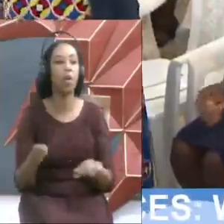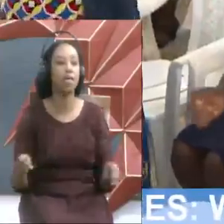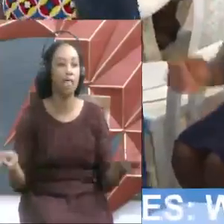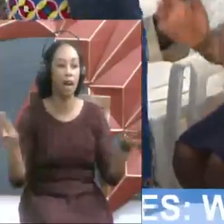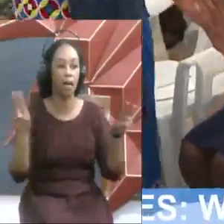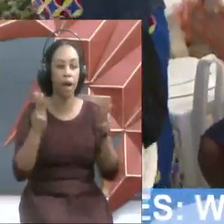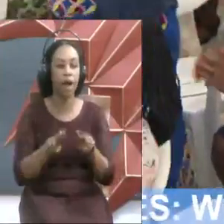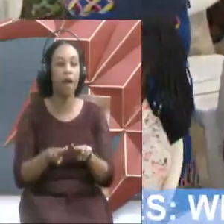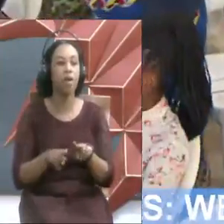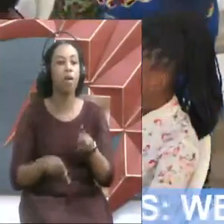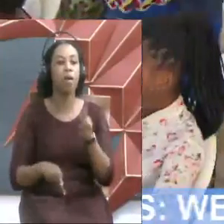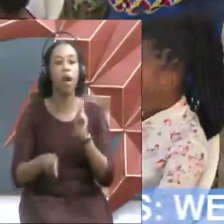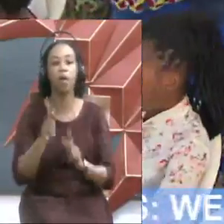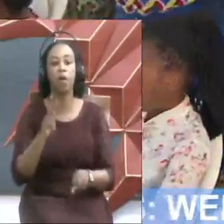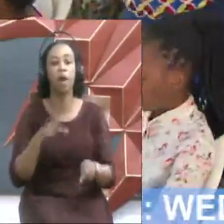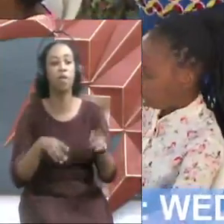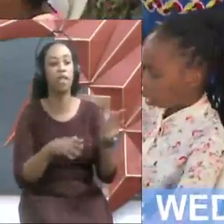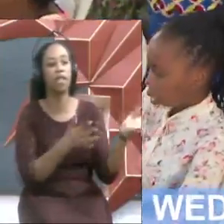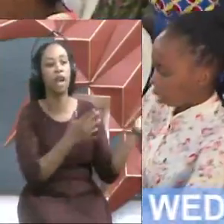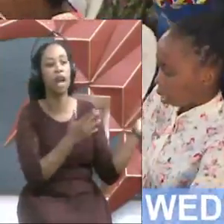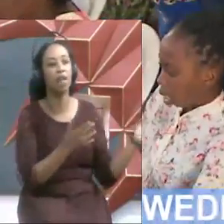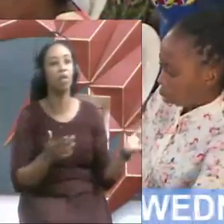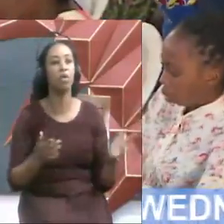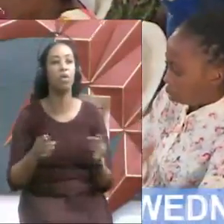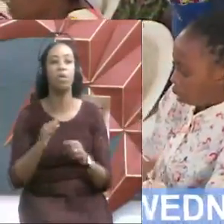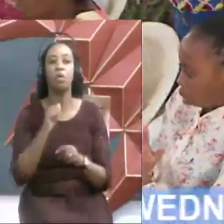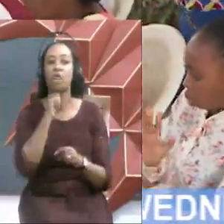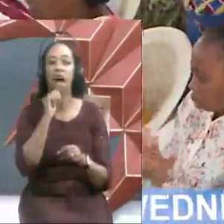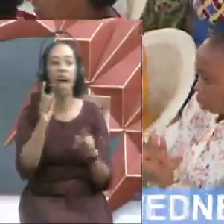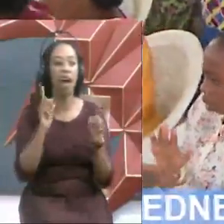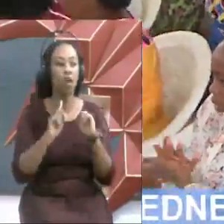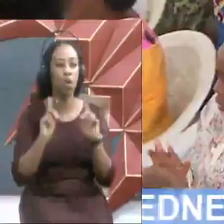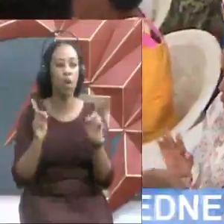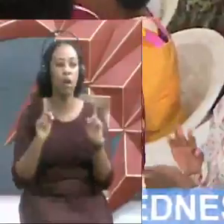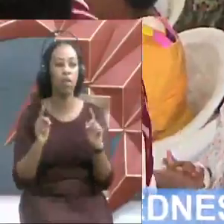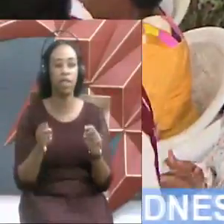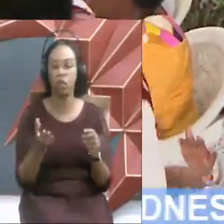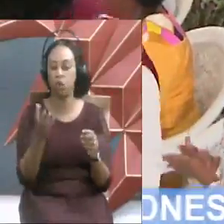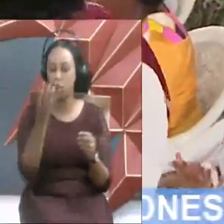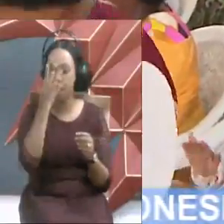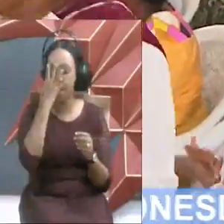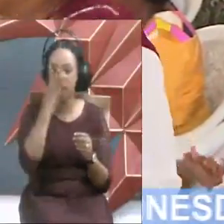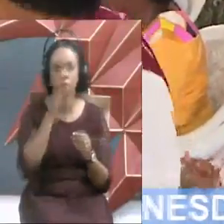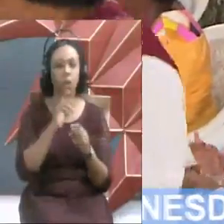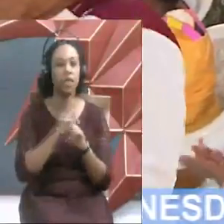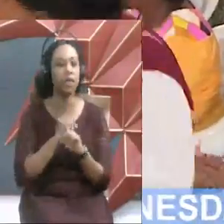muba kutegere auza kurwa disobi